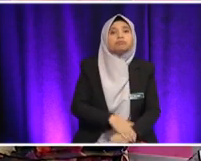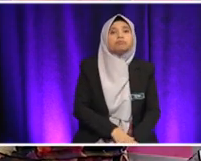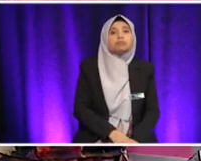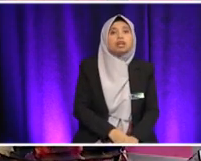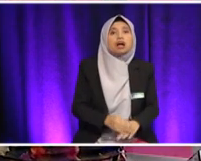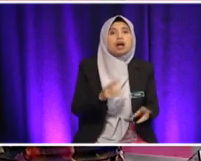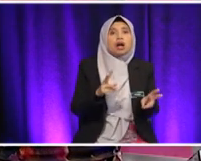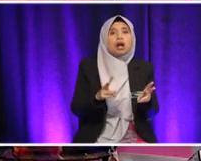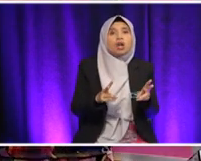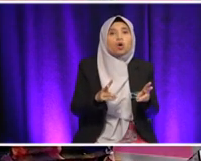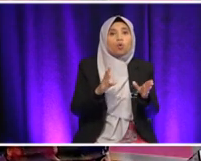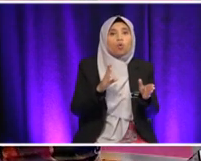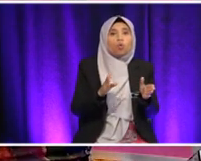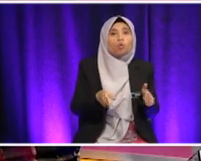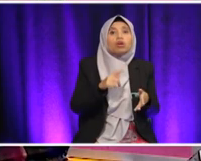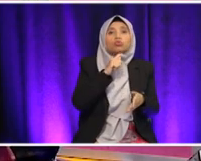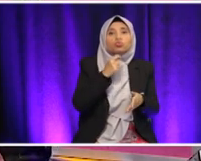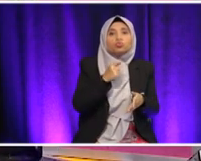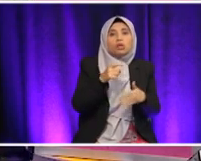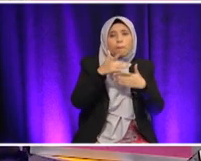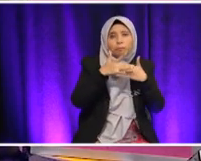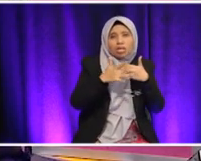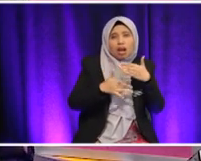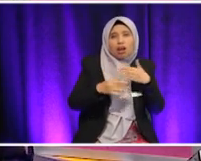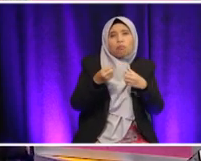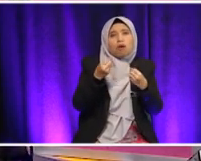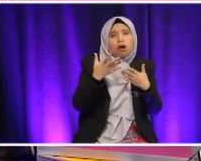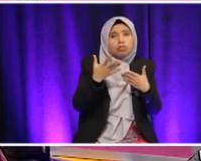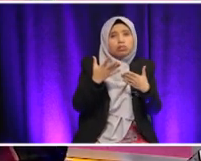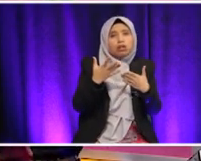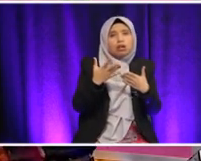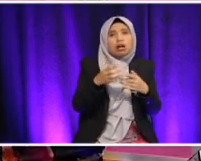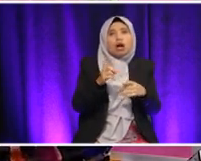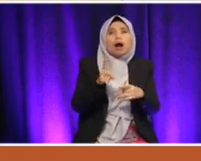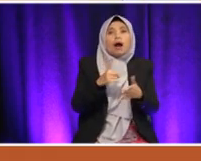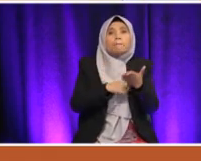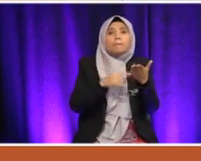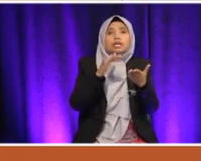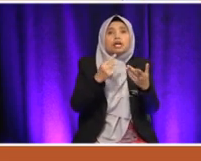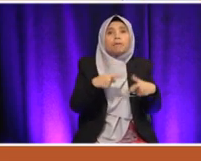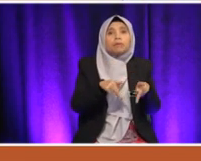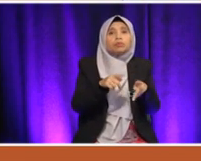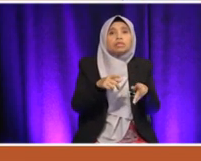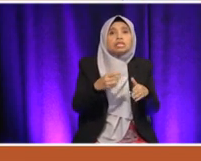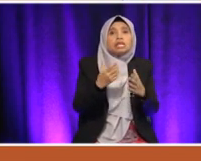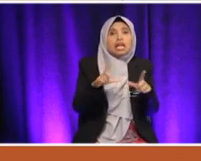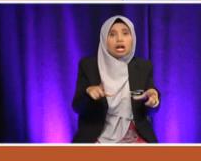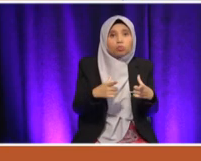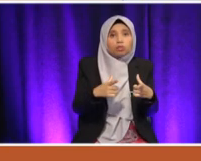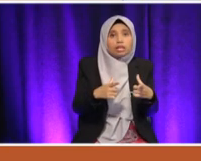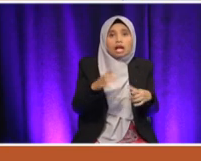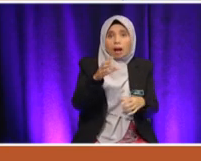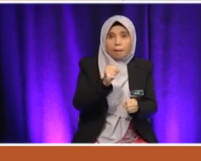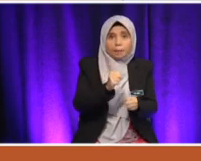emas itu mengalami pendarahan yang banyak api yang perlu kita lakukan kita ambil kain bersih kalau ada